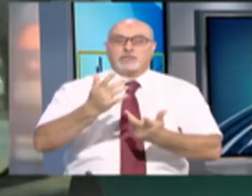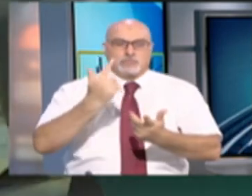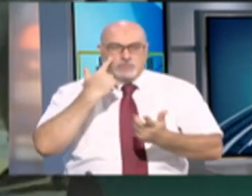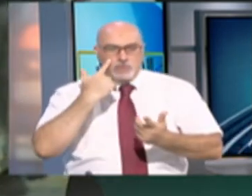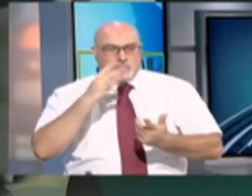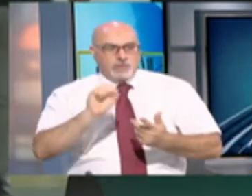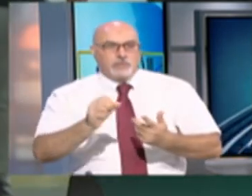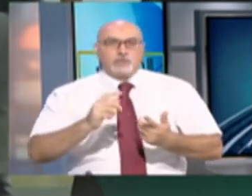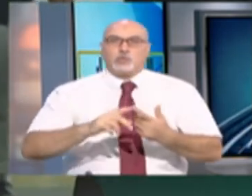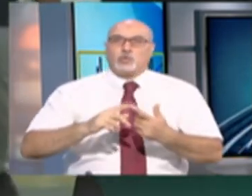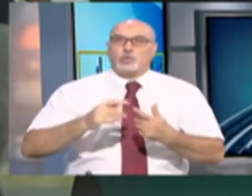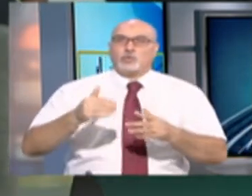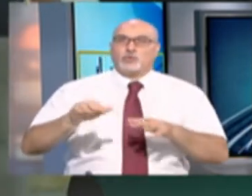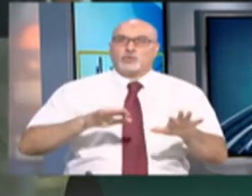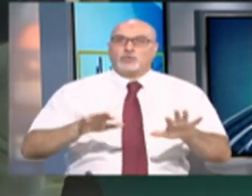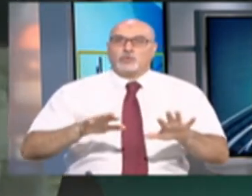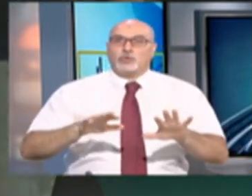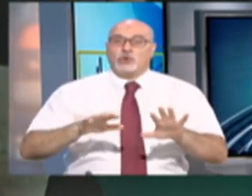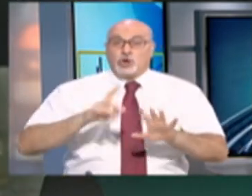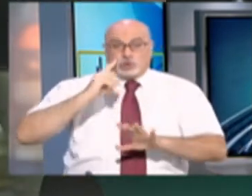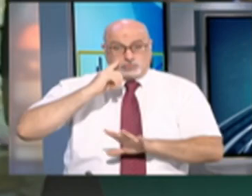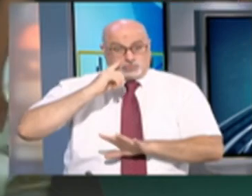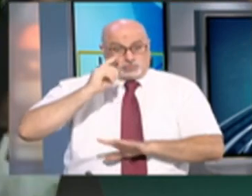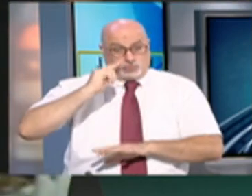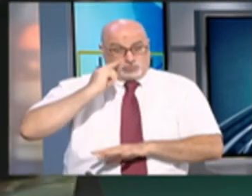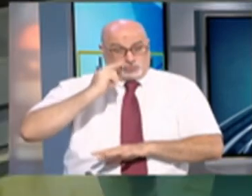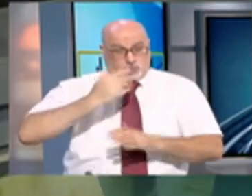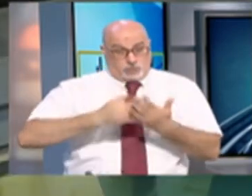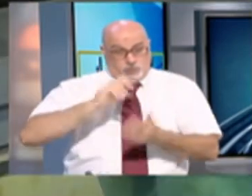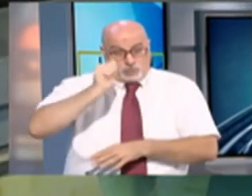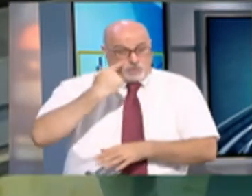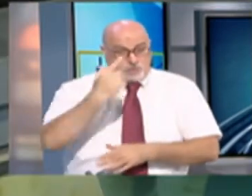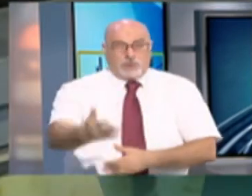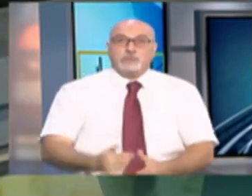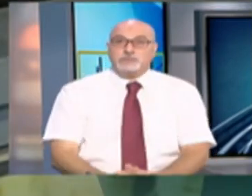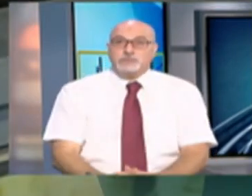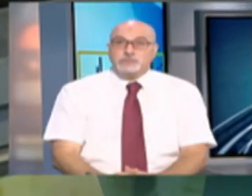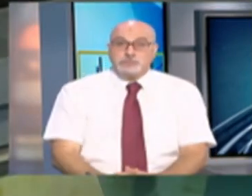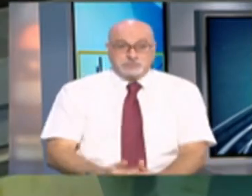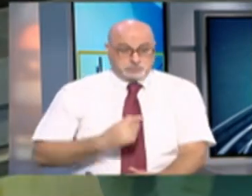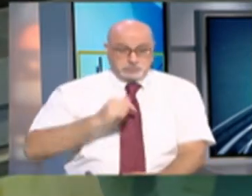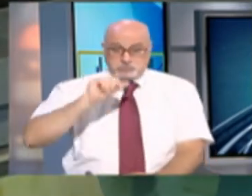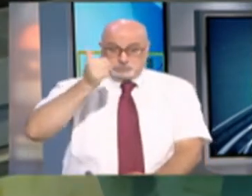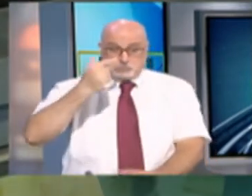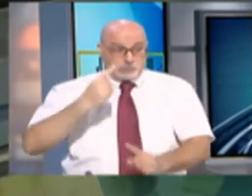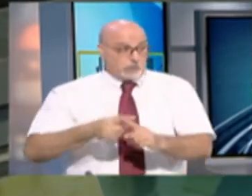الحركه والاخر. على كل حال نستناو نهار غدوه باش نشوفوا ما خير وما اجمل. وجيت الوهران اول مره ثاني